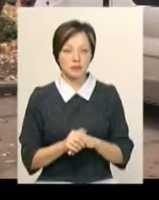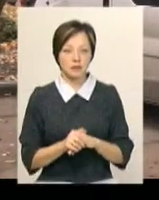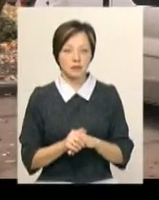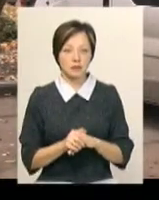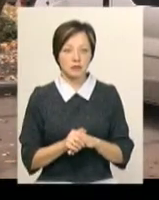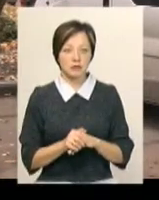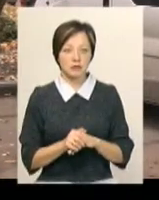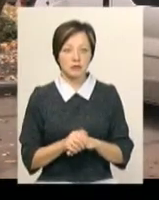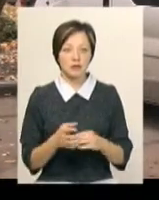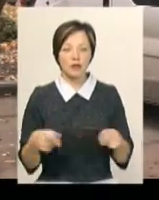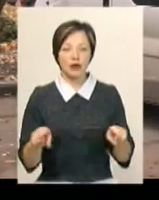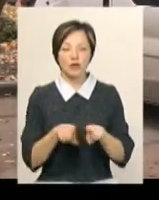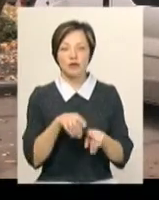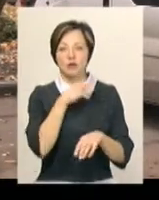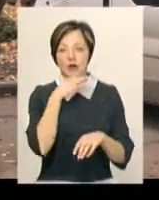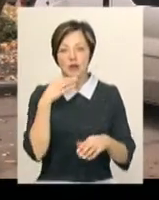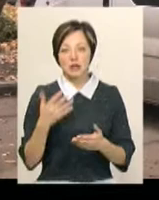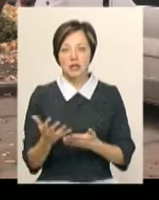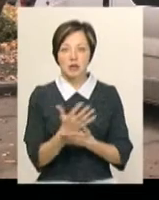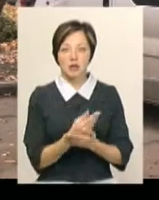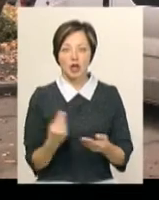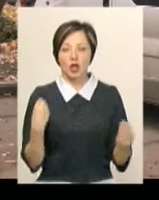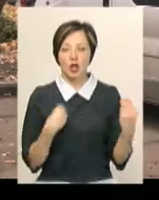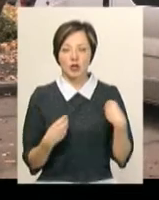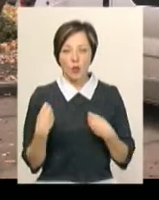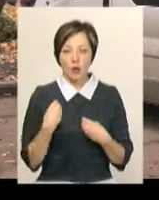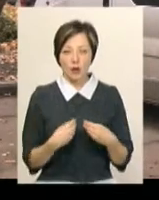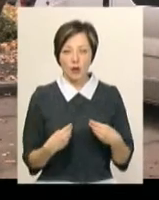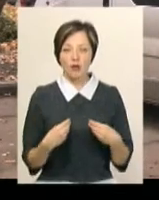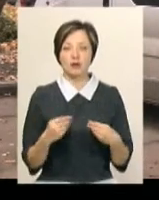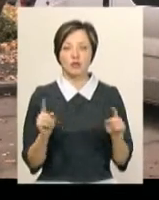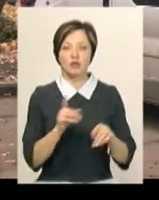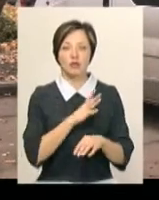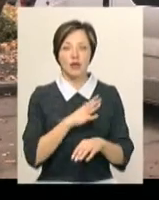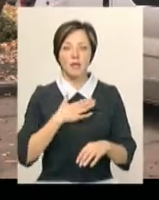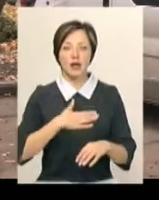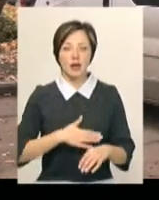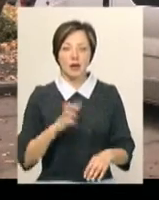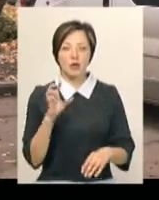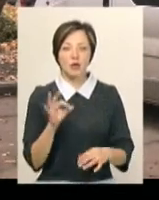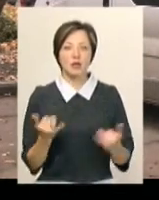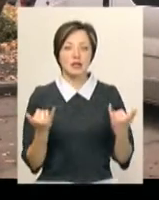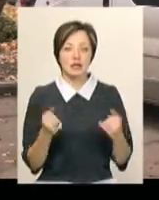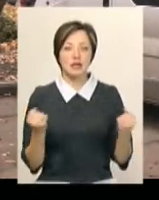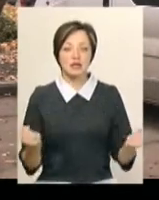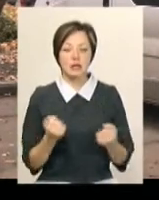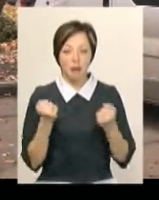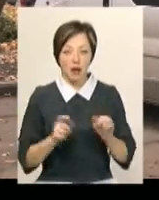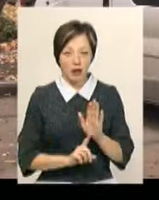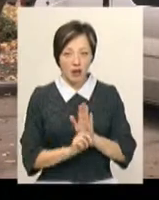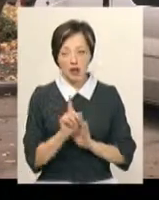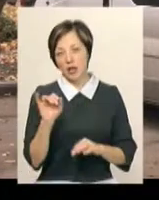Також дуже багато зібрано речей. Це і верхній одяг, що було дуже приємно, тому що якраз зараз йде зима,